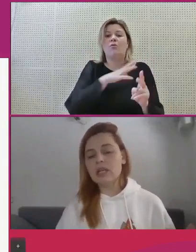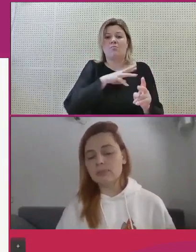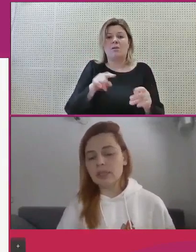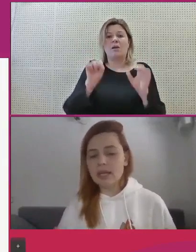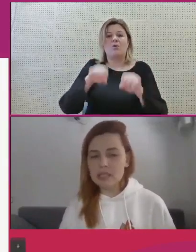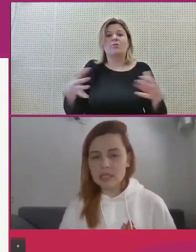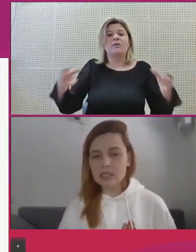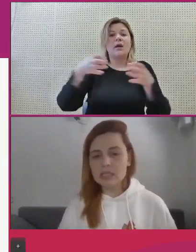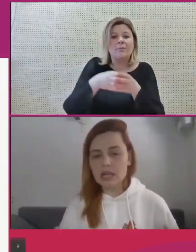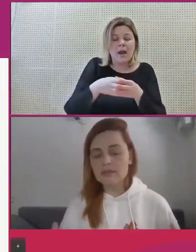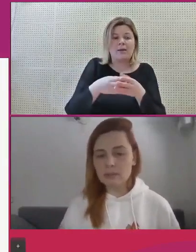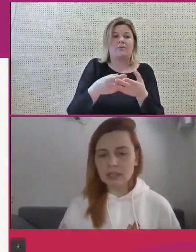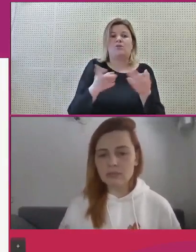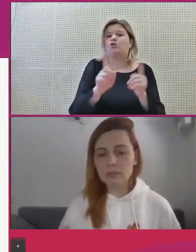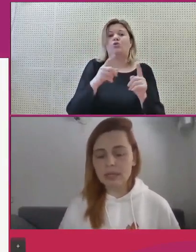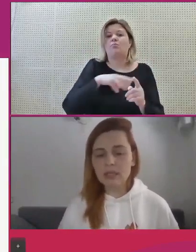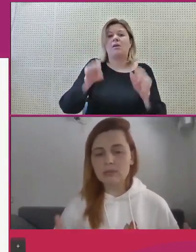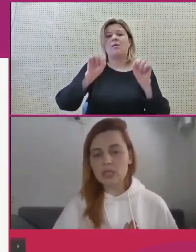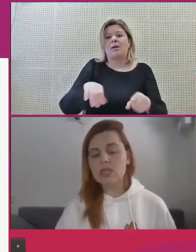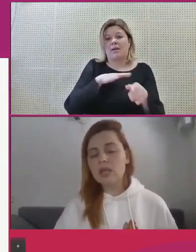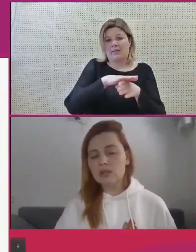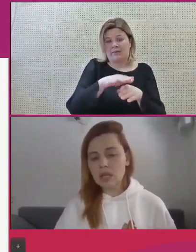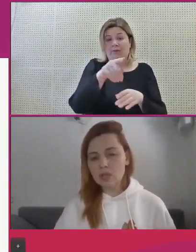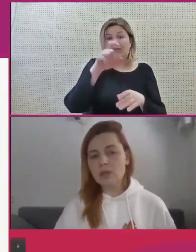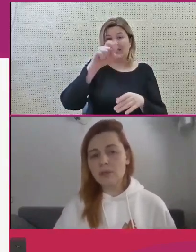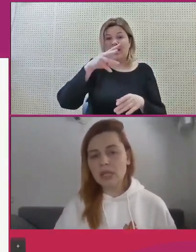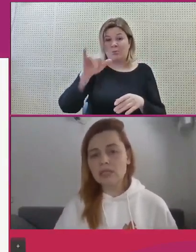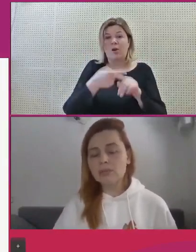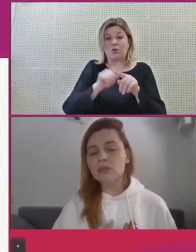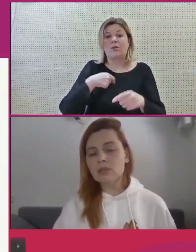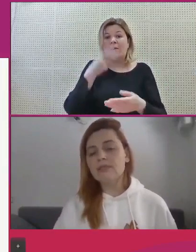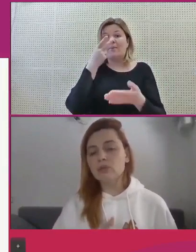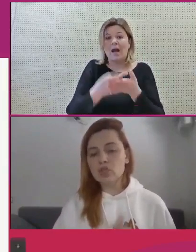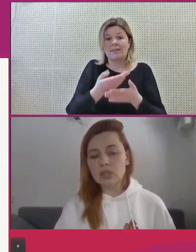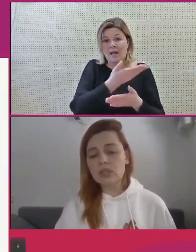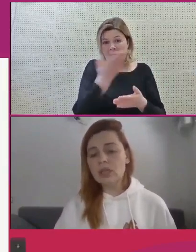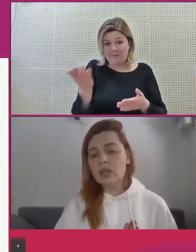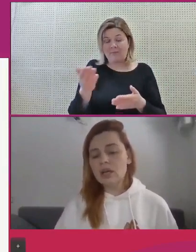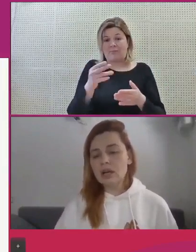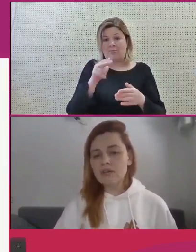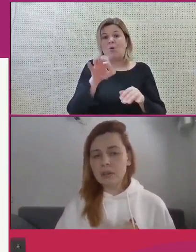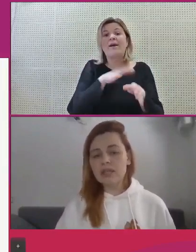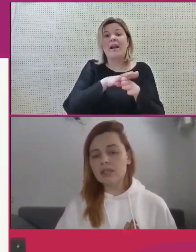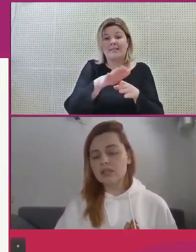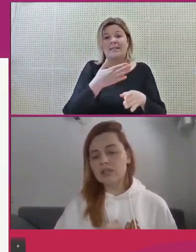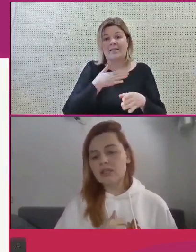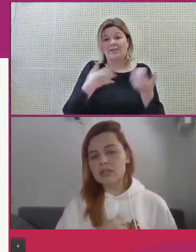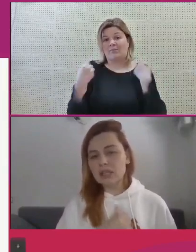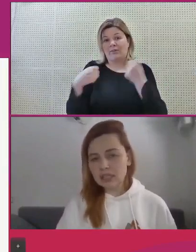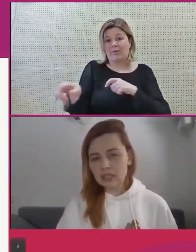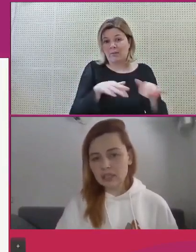я вам показала при реализации социального спортивного проекта, у нас наши мероприятия были туда включены в